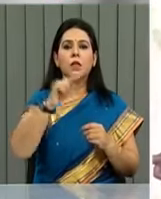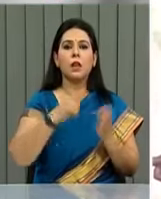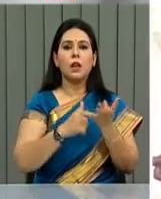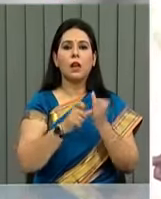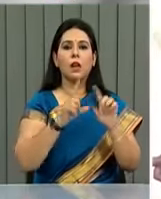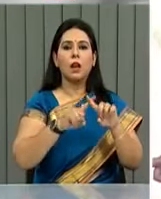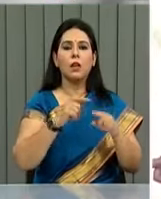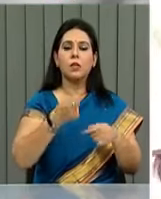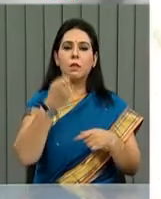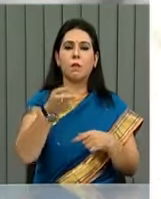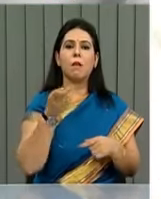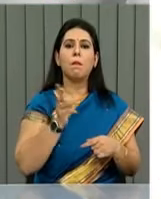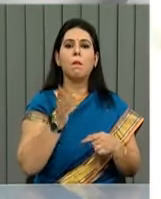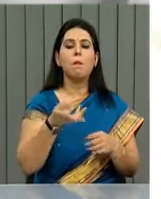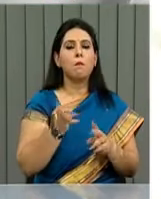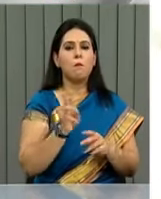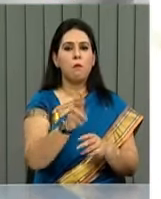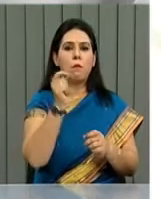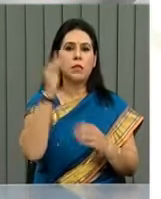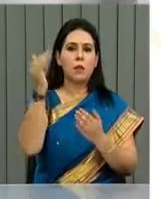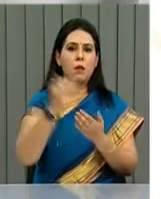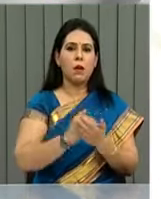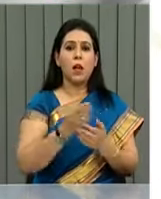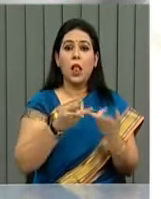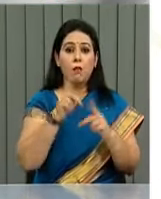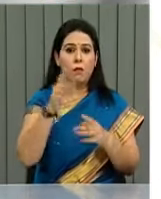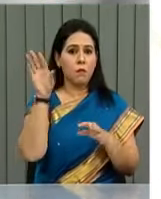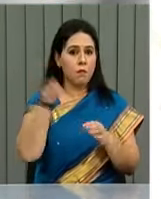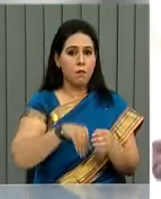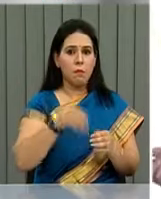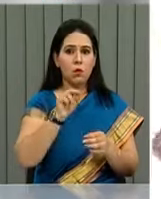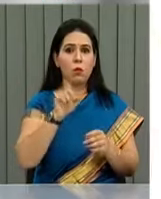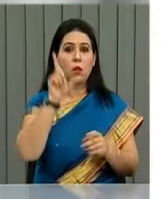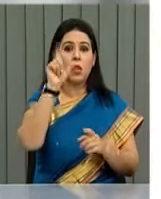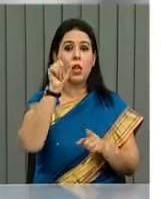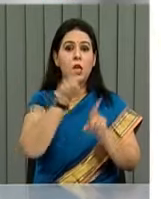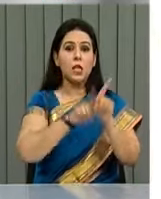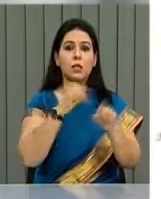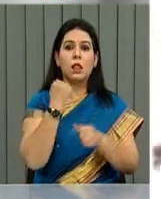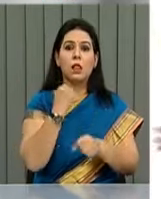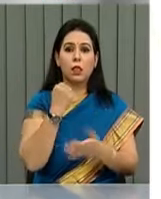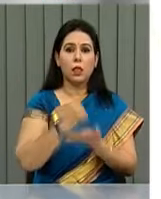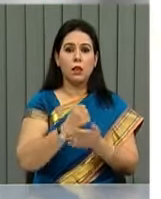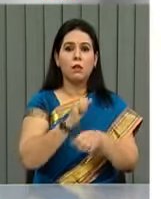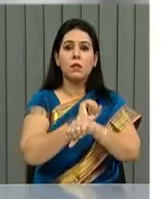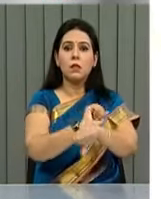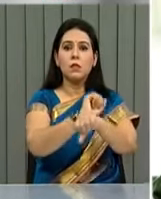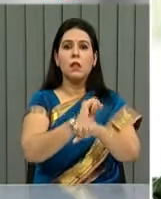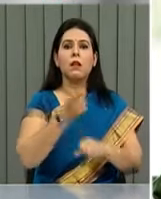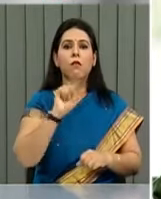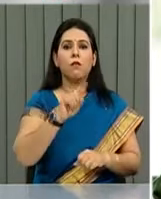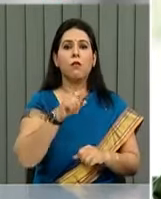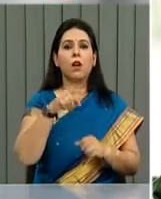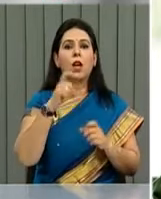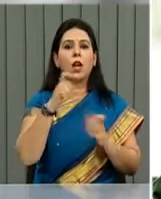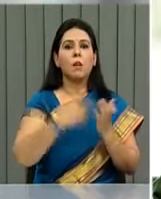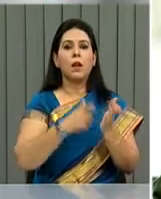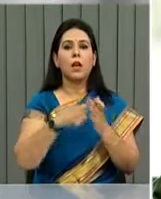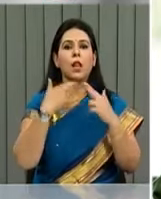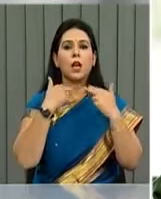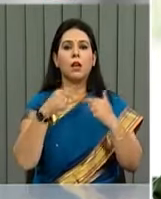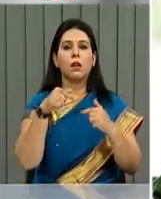आप वापस लाइए, नहीं लाएंगे तो 10 साल तक सजा हो सकती है क्रिमिनल केस में। आज